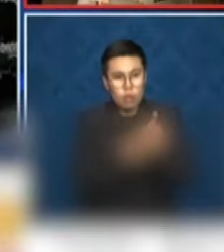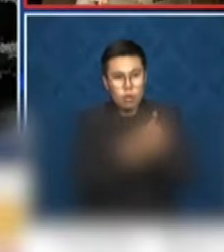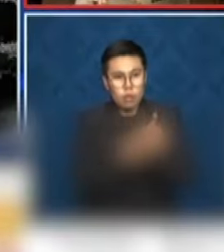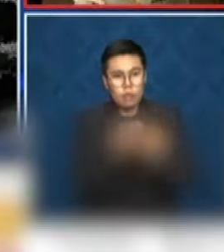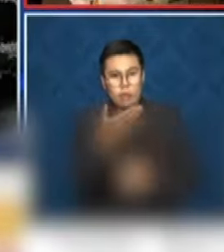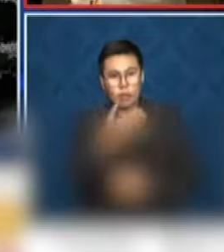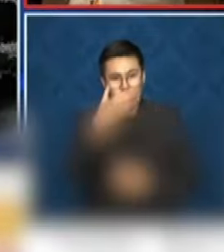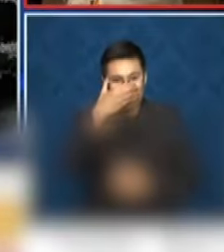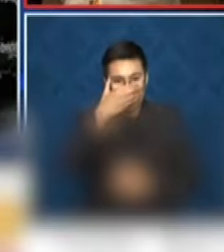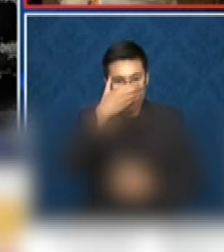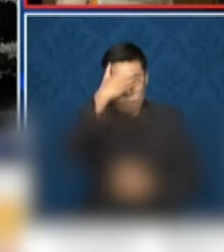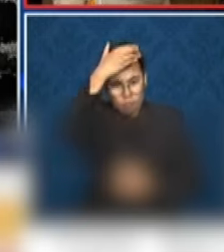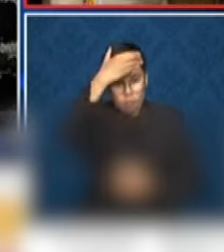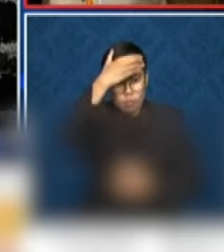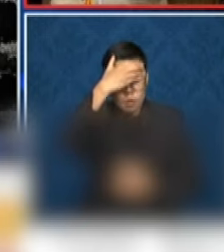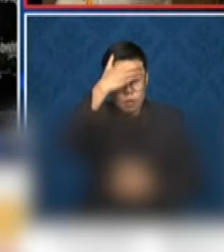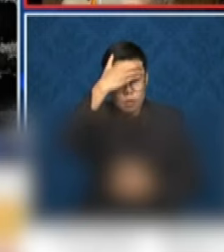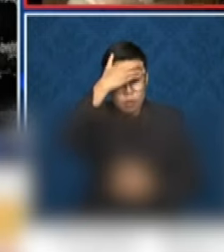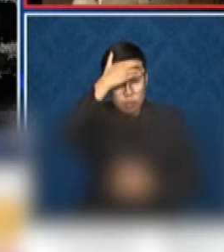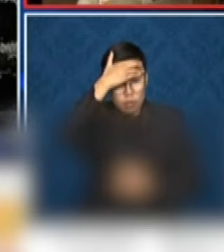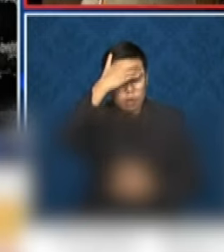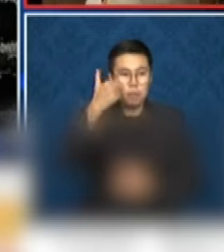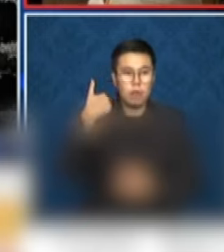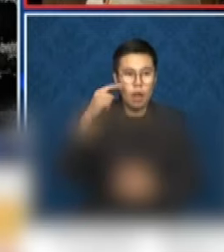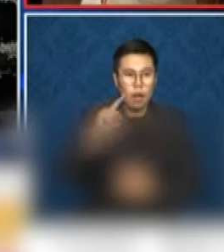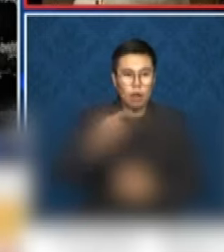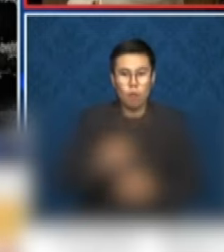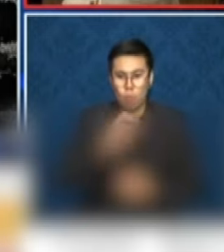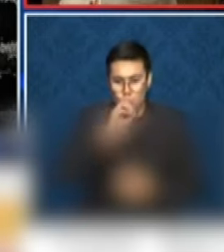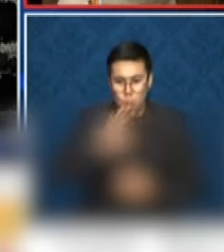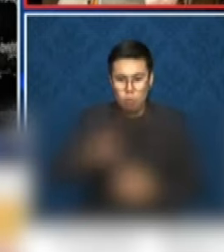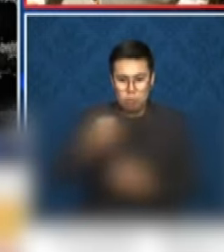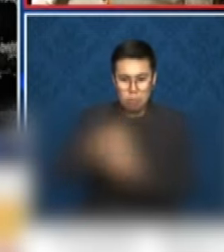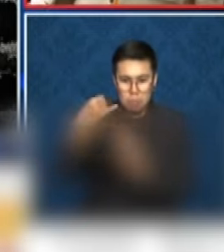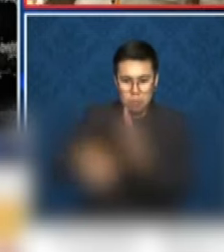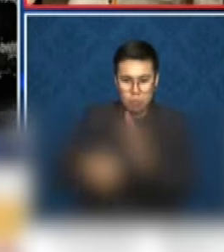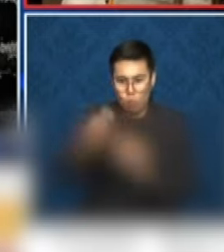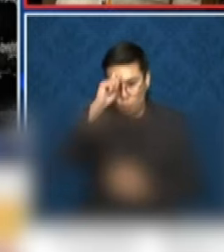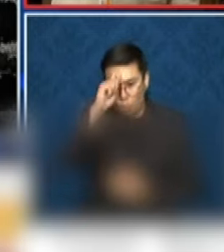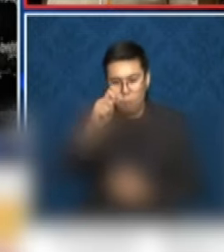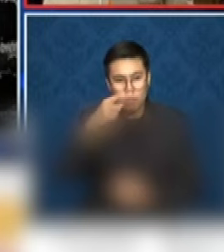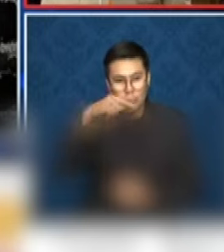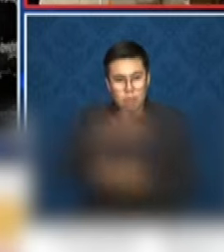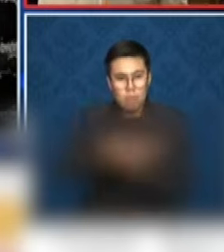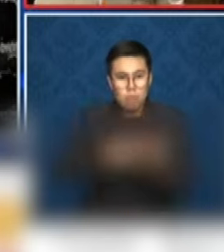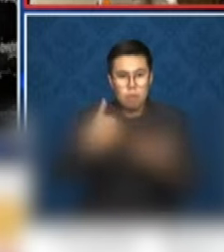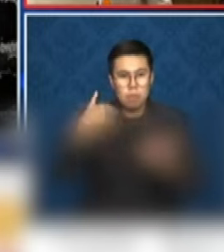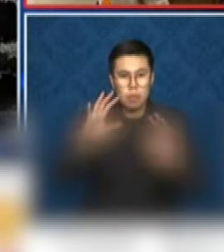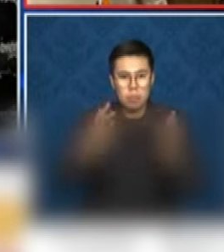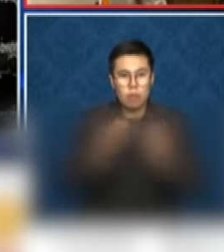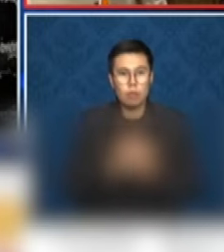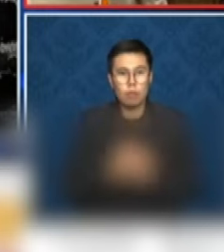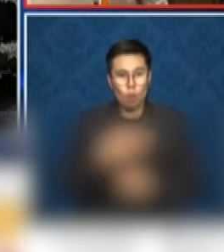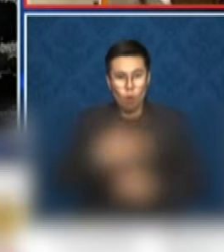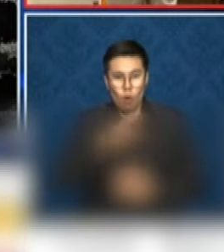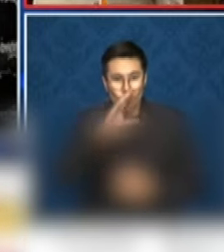าดาไทยเศรษฐ์รัฐมนตรีช่วยว่าการกระทรวงมหาดไทย ครับ โดยไม่มีการเบลอหน้าโดยมีข้อความว่าเชือดไก่ให้ลิง